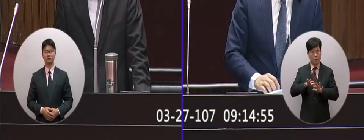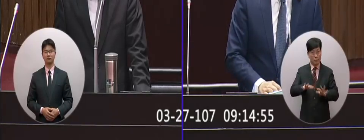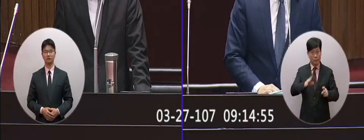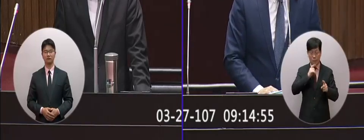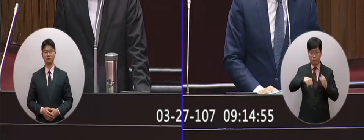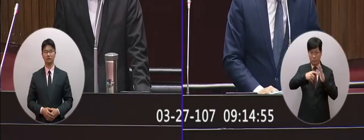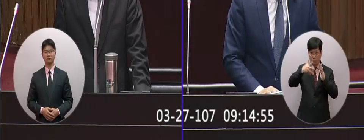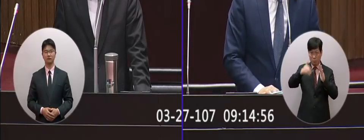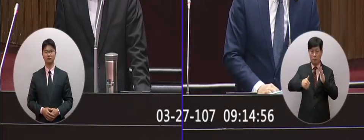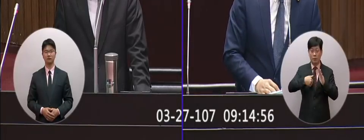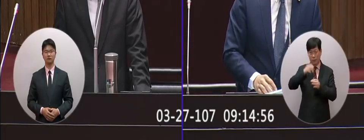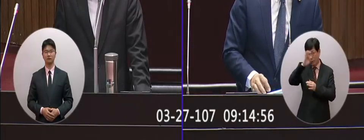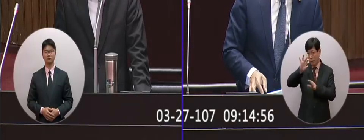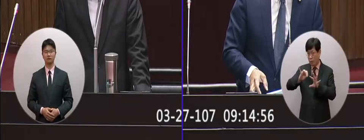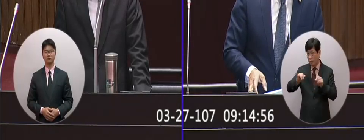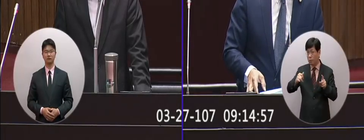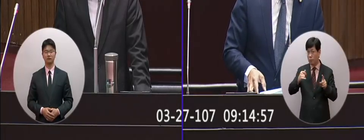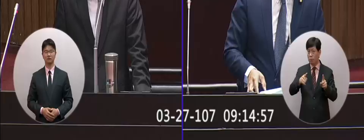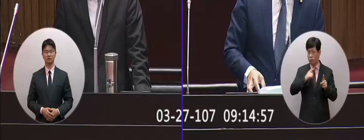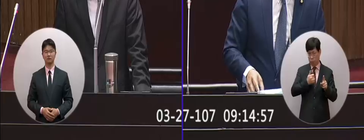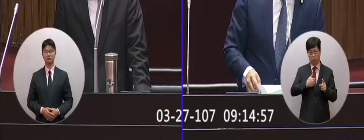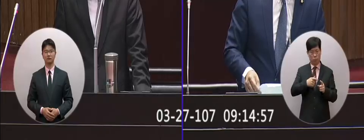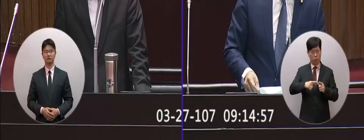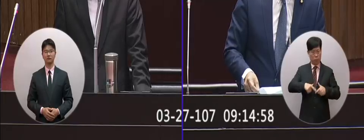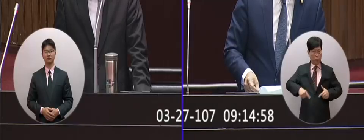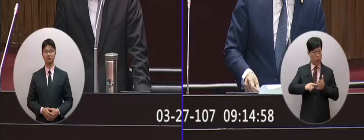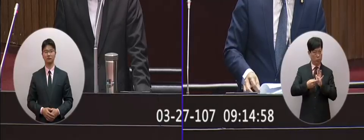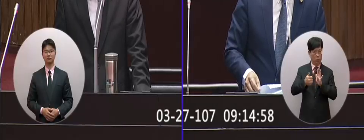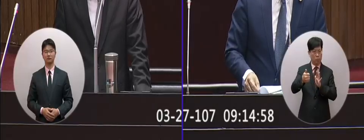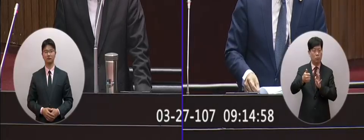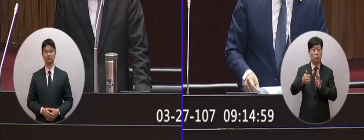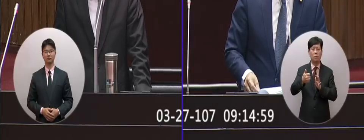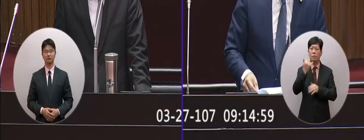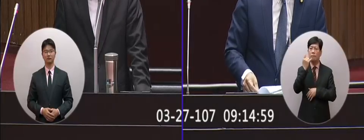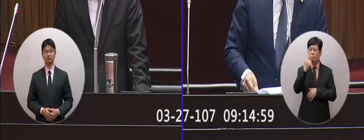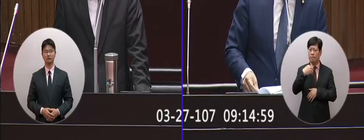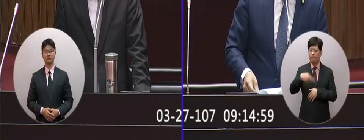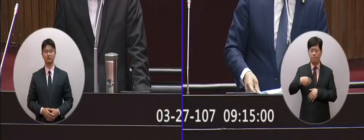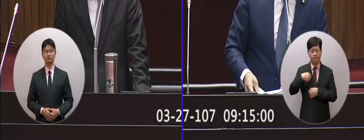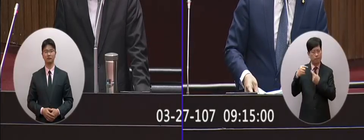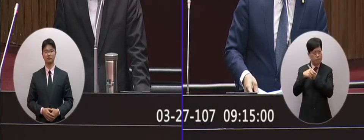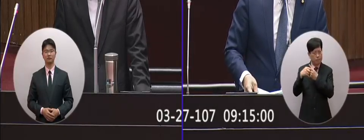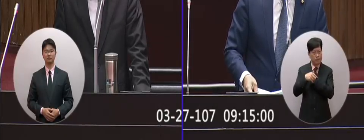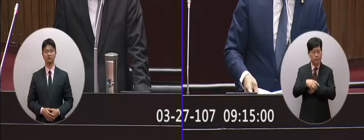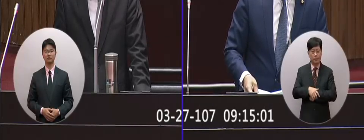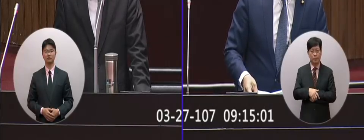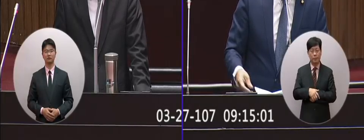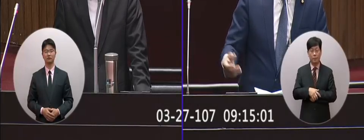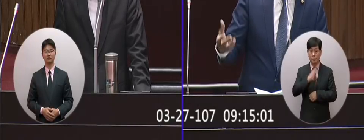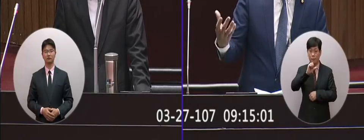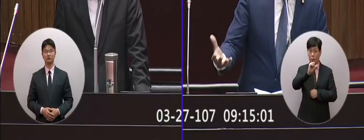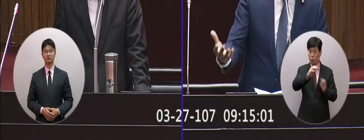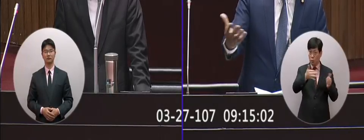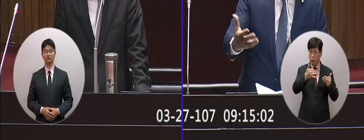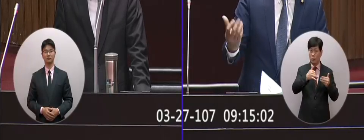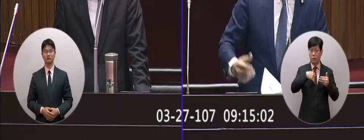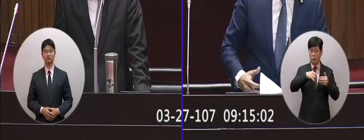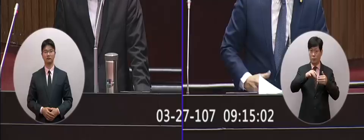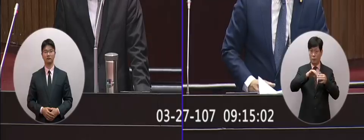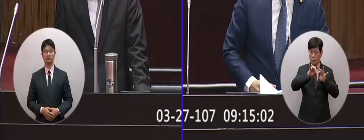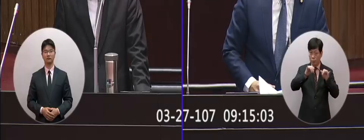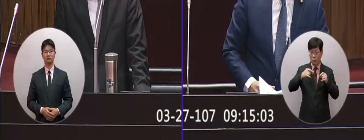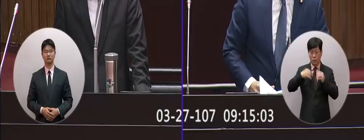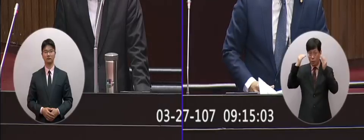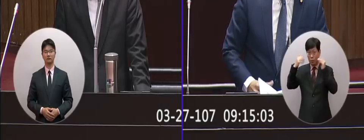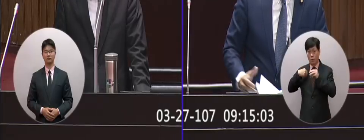长是在这找土地这一块，是展现了您很大的魄力。所以有没有可以去演绎一下，就是五轻的土地跟